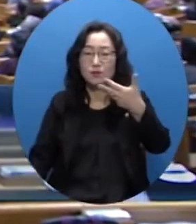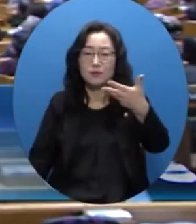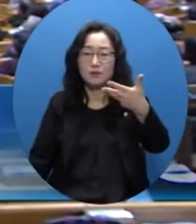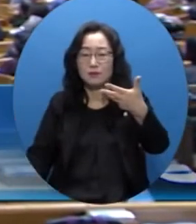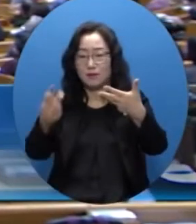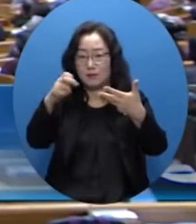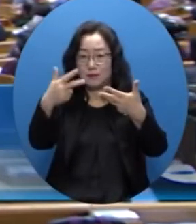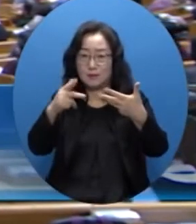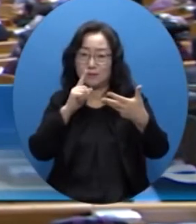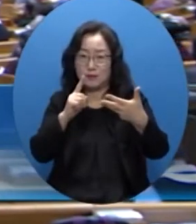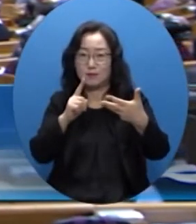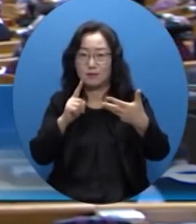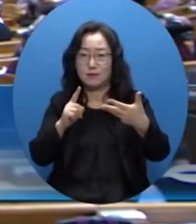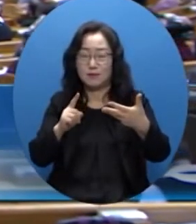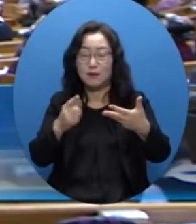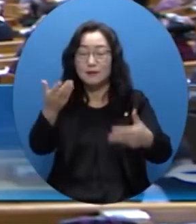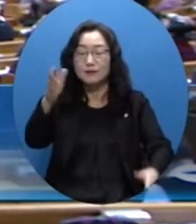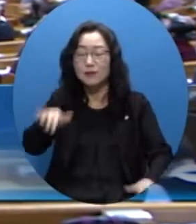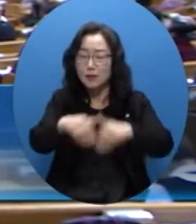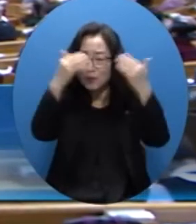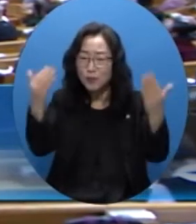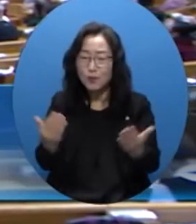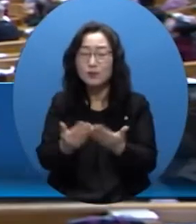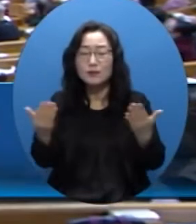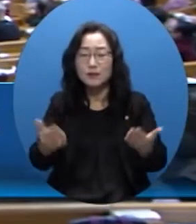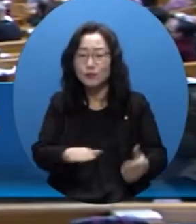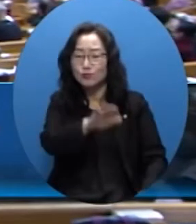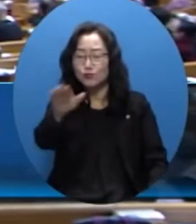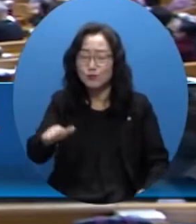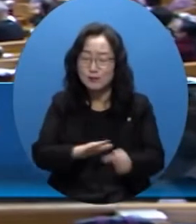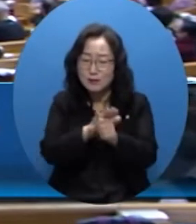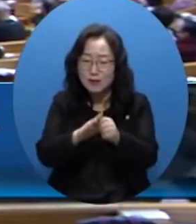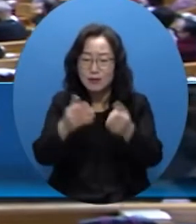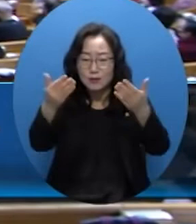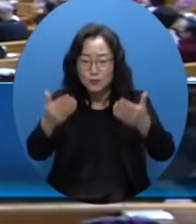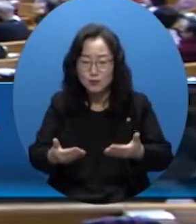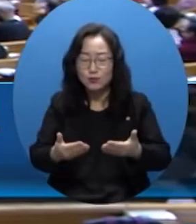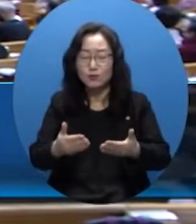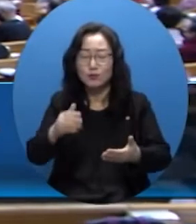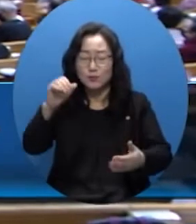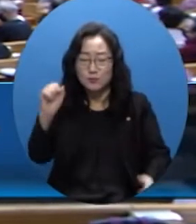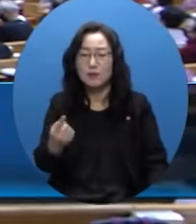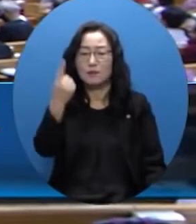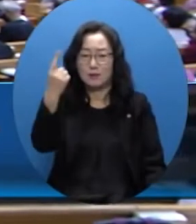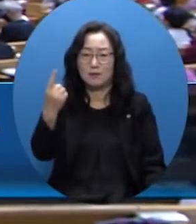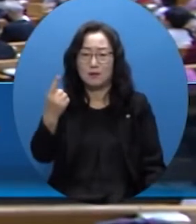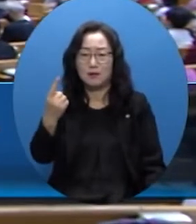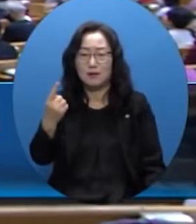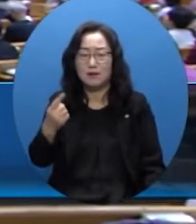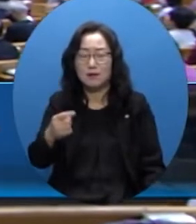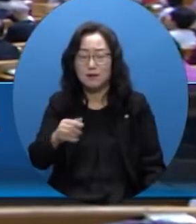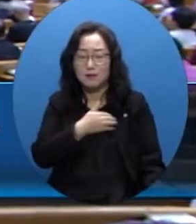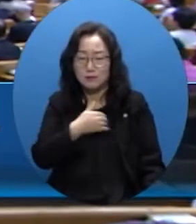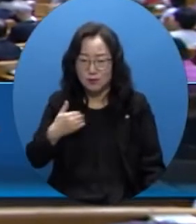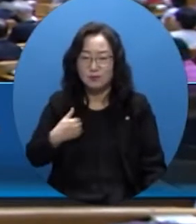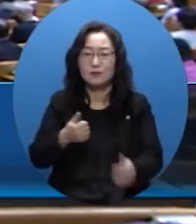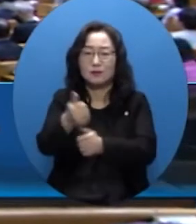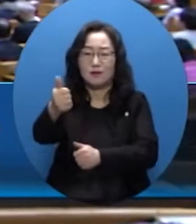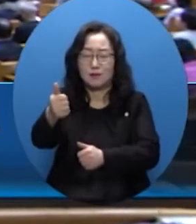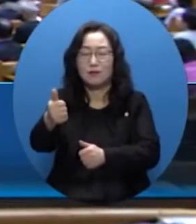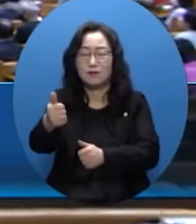실제로는 여아 축복합니다 그러나 이 모든 일에 우리를 사랑하시는 이로 말미암아 우리가 넉넉히 이기느니라